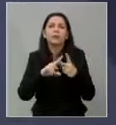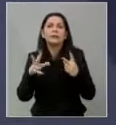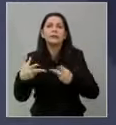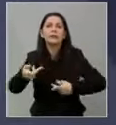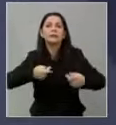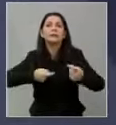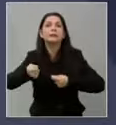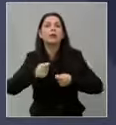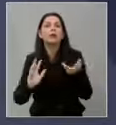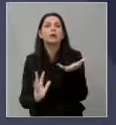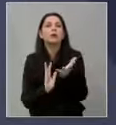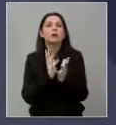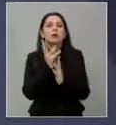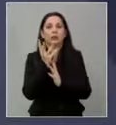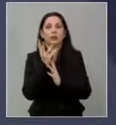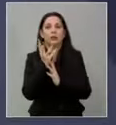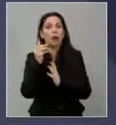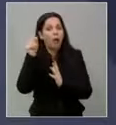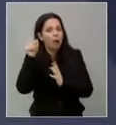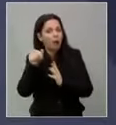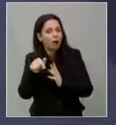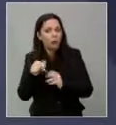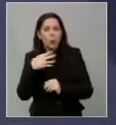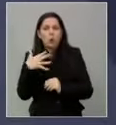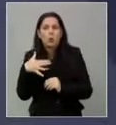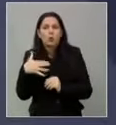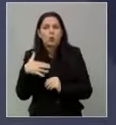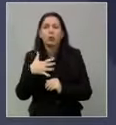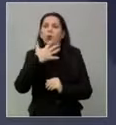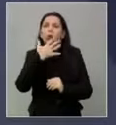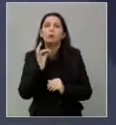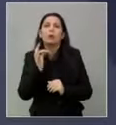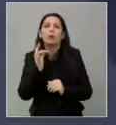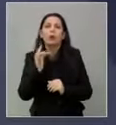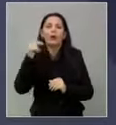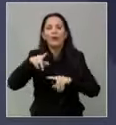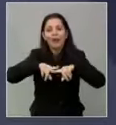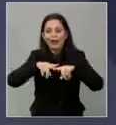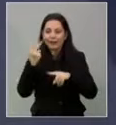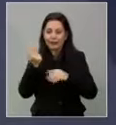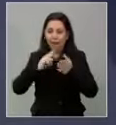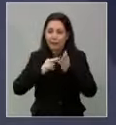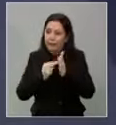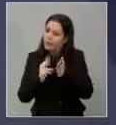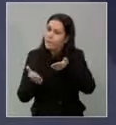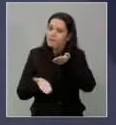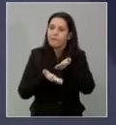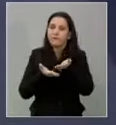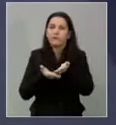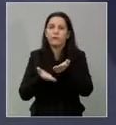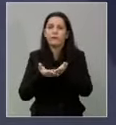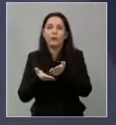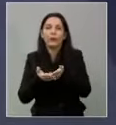δείχνει ότι μπορεί να λειτουργήσει ως καταλύτης σε ένα νέο προσανατολισμό της ελληνικής οικονομίας, στην κατεύθυνση